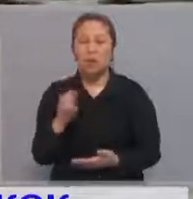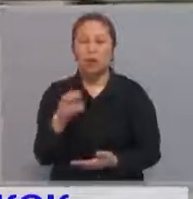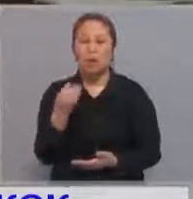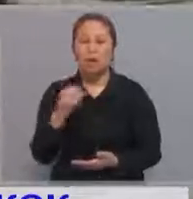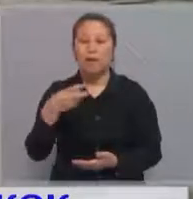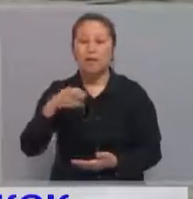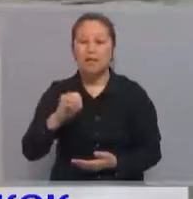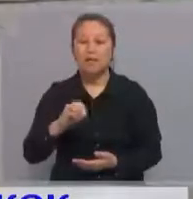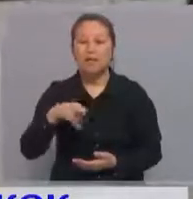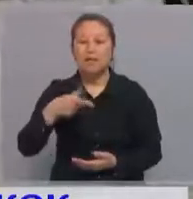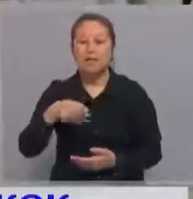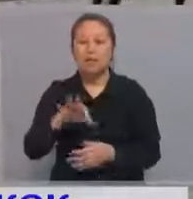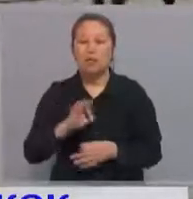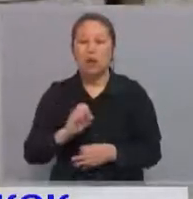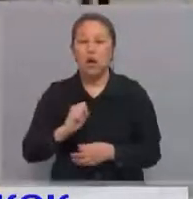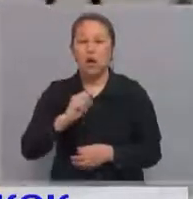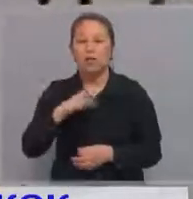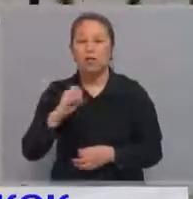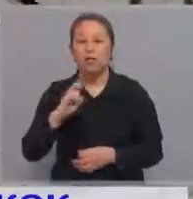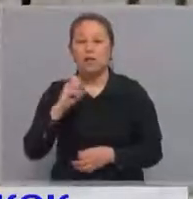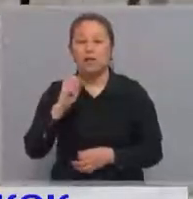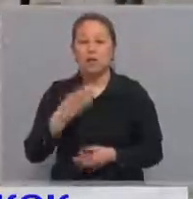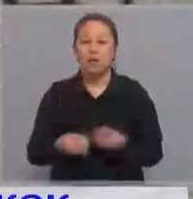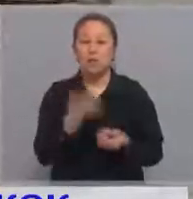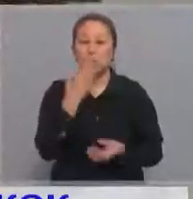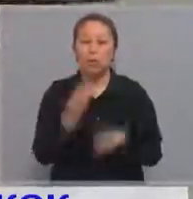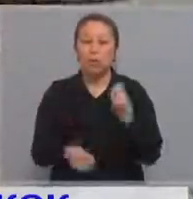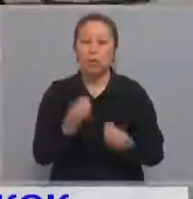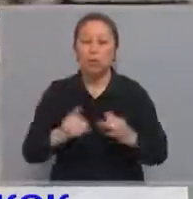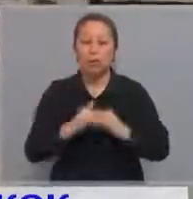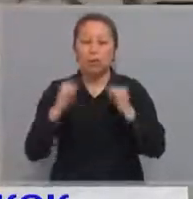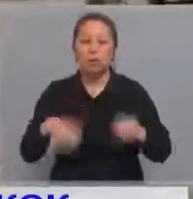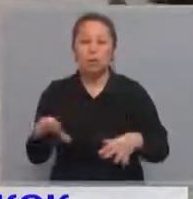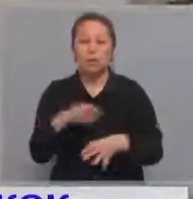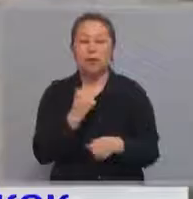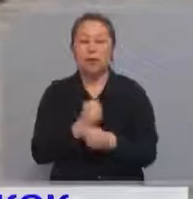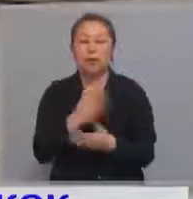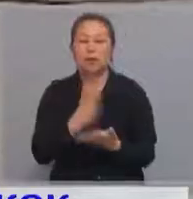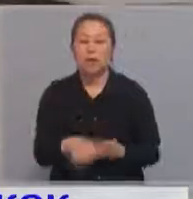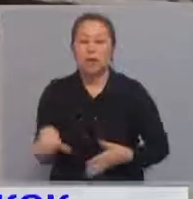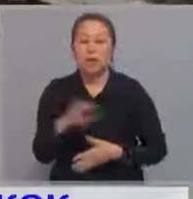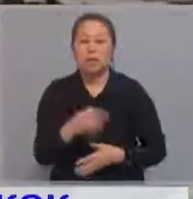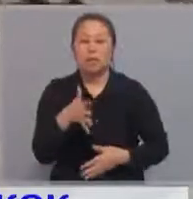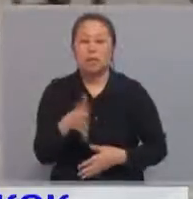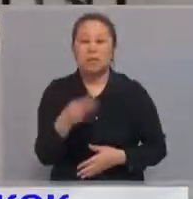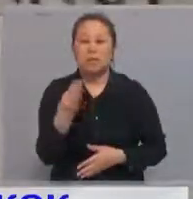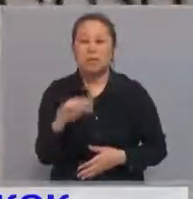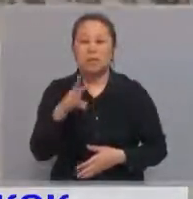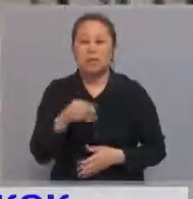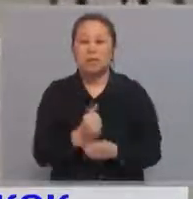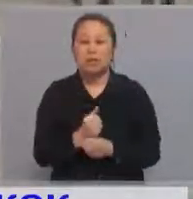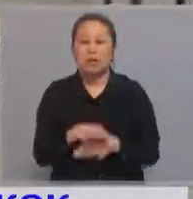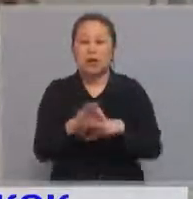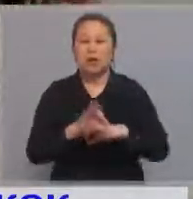жамбату, теңгелеу, саятшылық, аударыспақ, асық ату сынды ұлттық ойындарды дамытуға барлық жағдай жасалған. Жалпы аумағы 5000 шаршы метр жерді алып